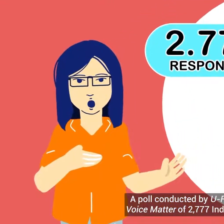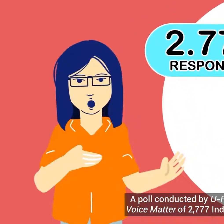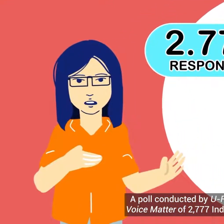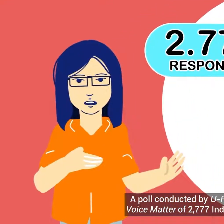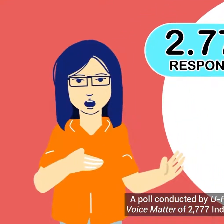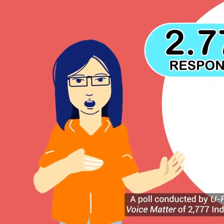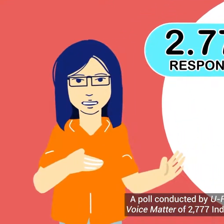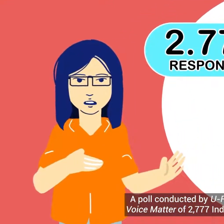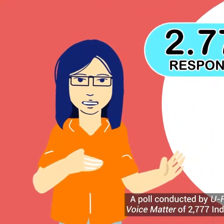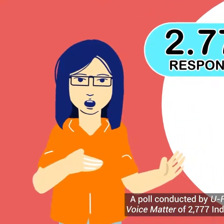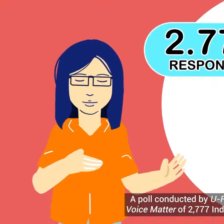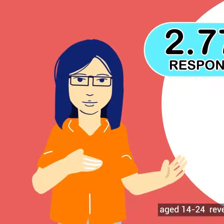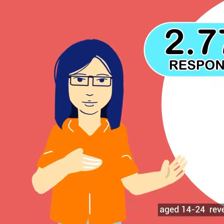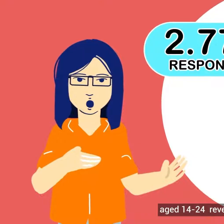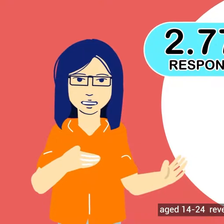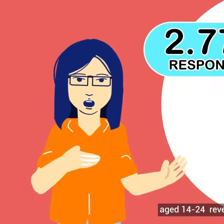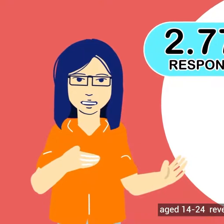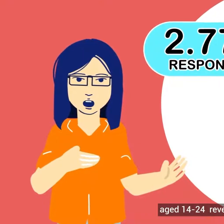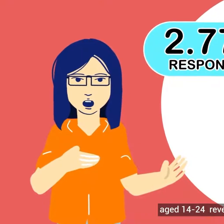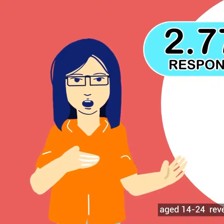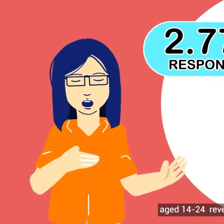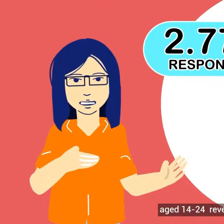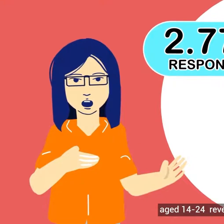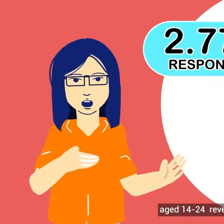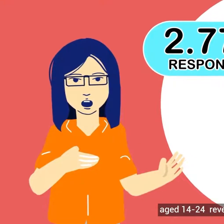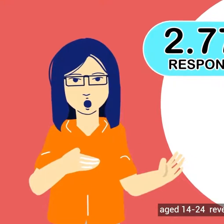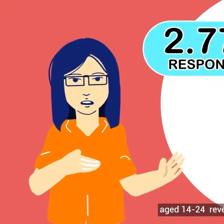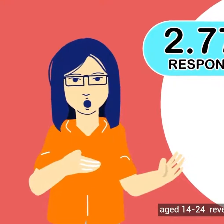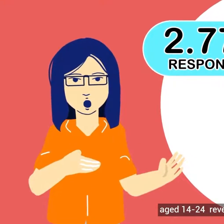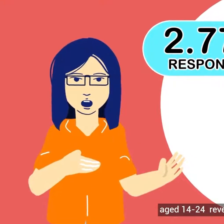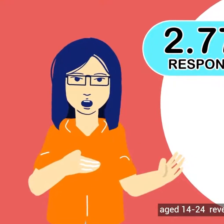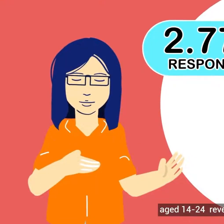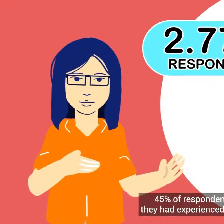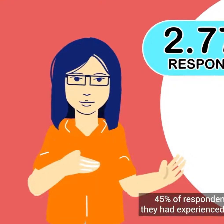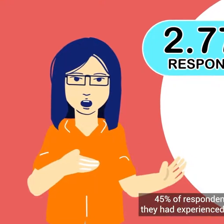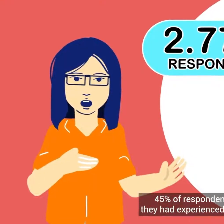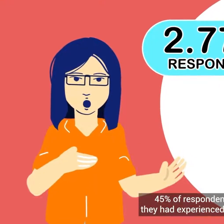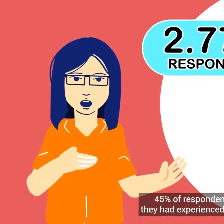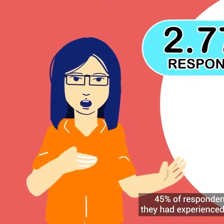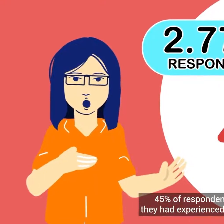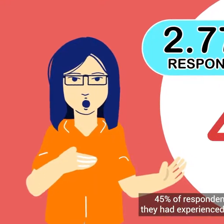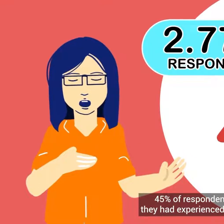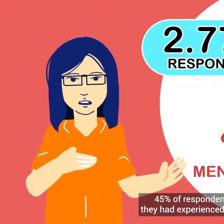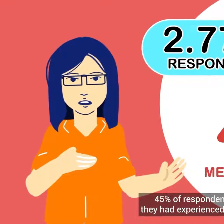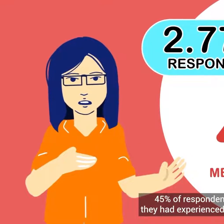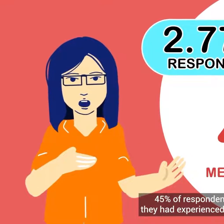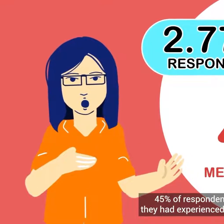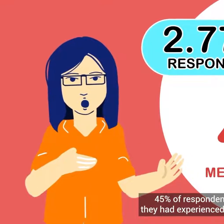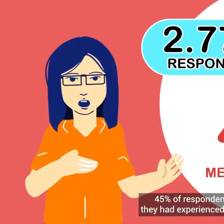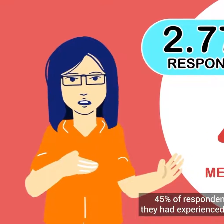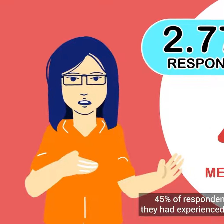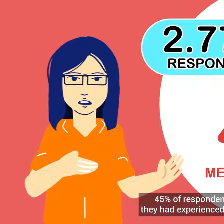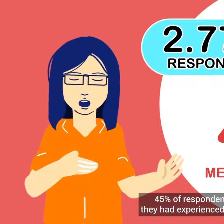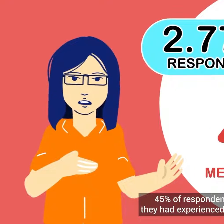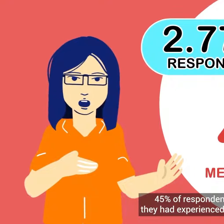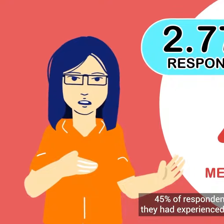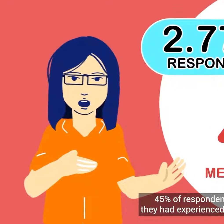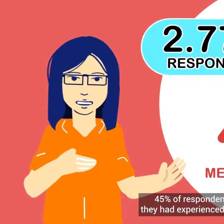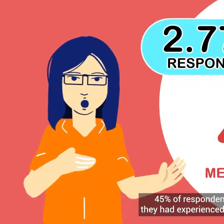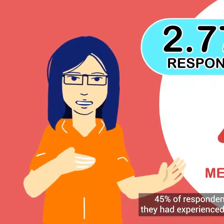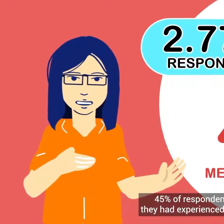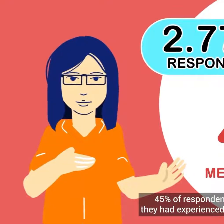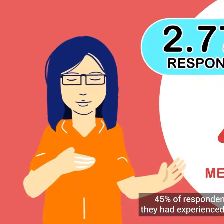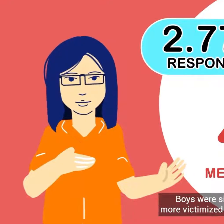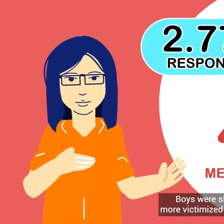2.777 remaja Indonesia usia 14-24 tahun mengungkap bahwa 45% melaporkan mereka pernah